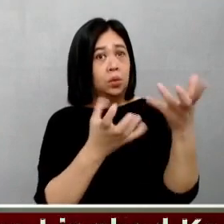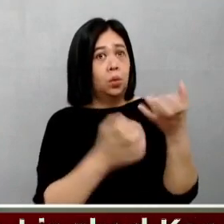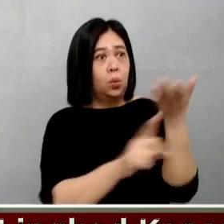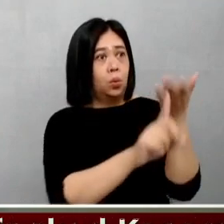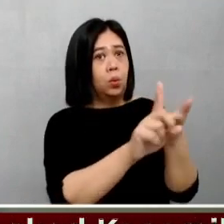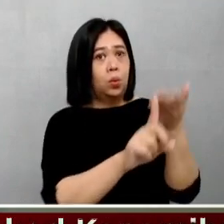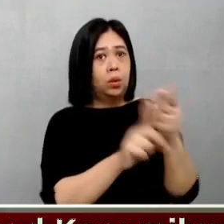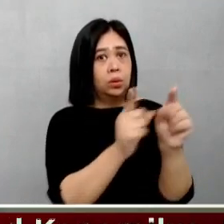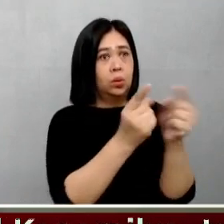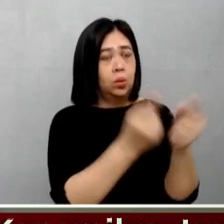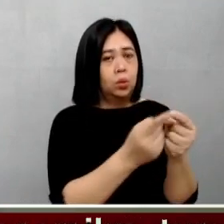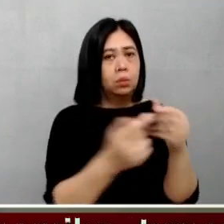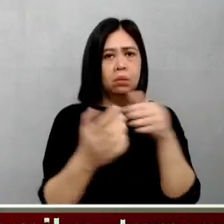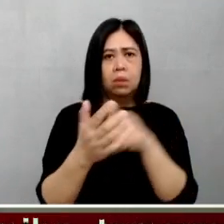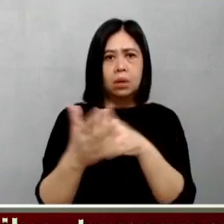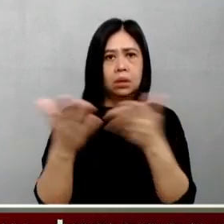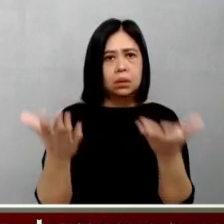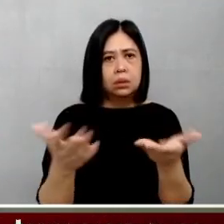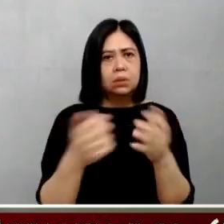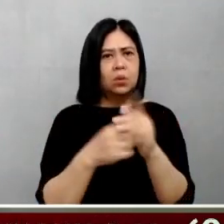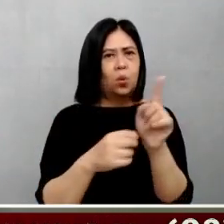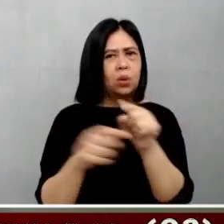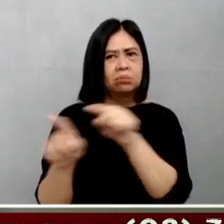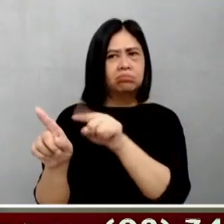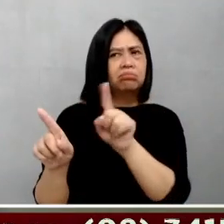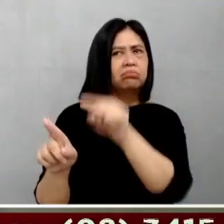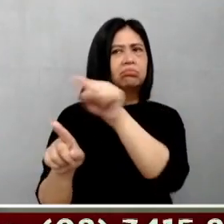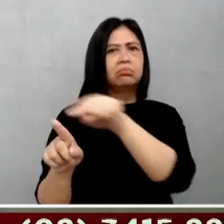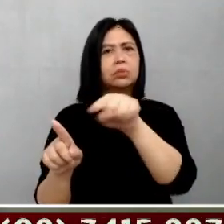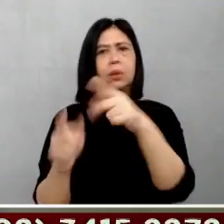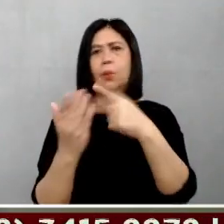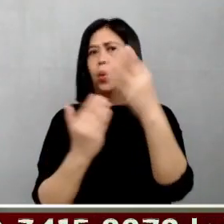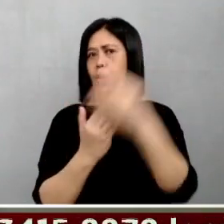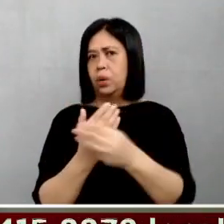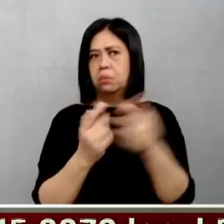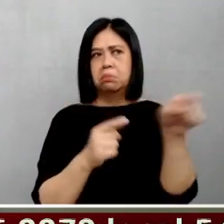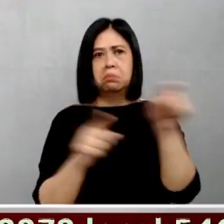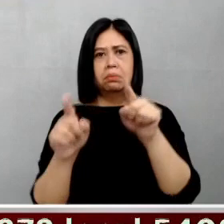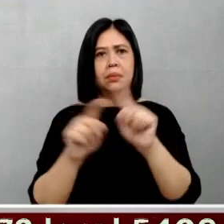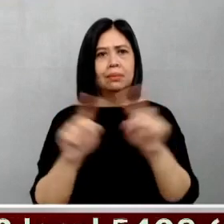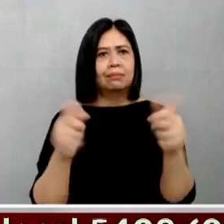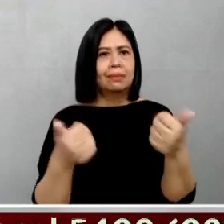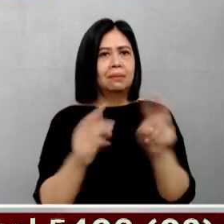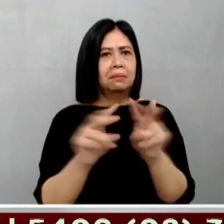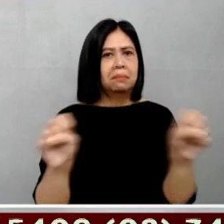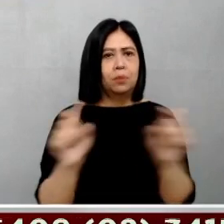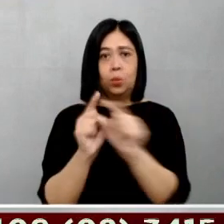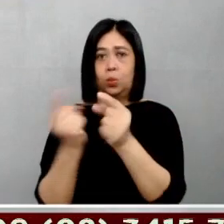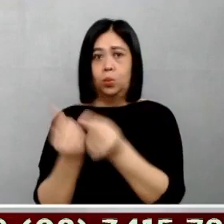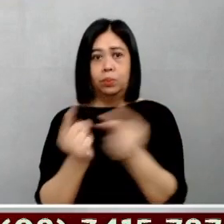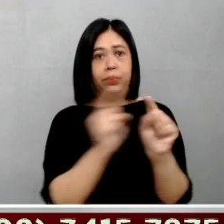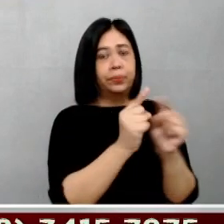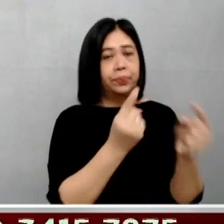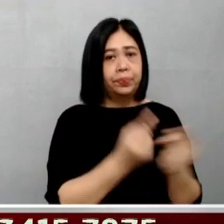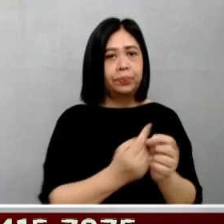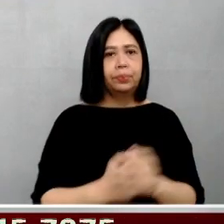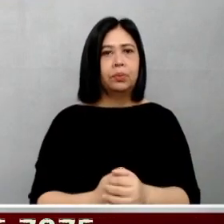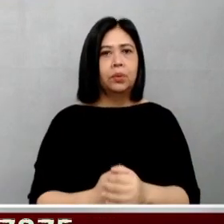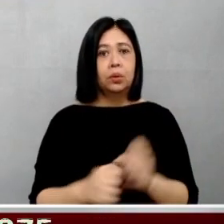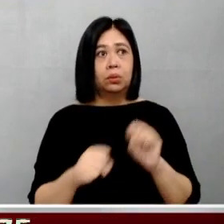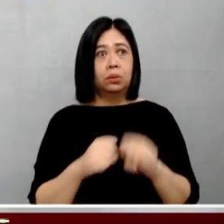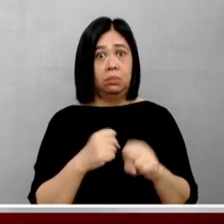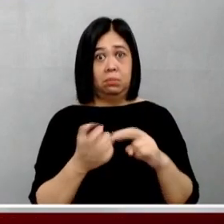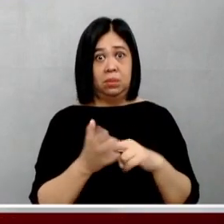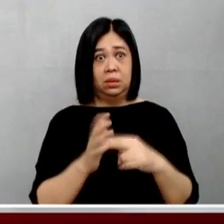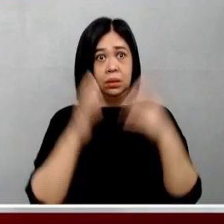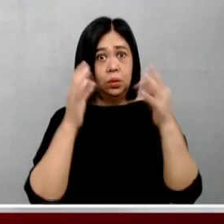partido laban sa ano naman yung mga programang isinusulong ng kabilang partido. Parang ang nagde-decide ng who is going